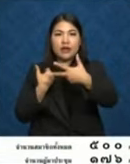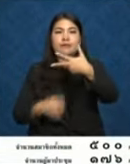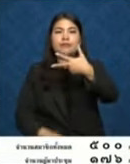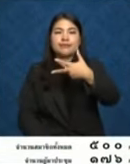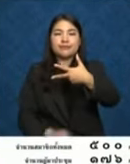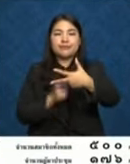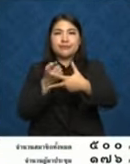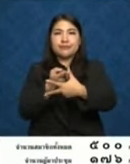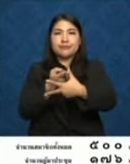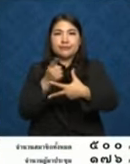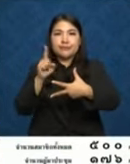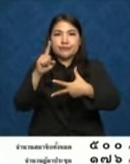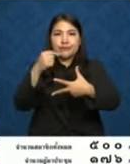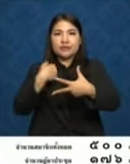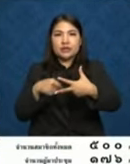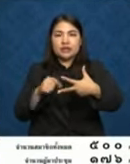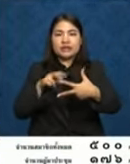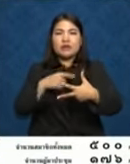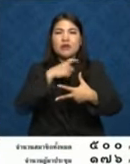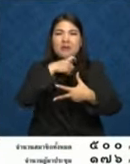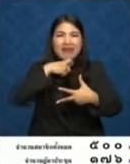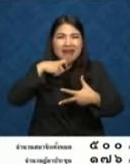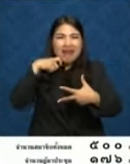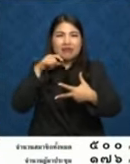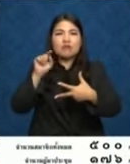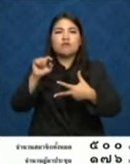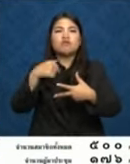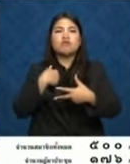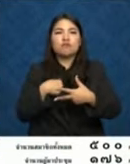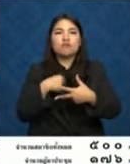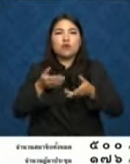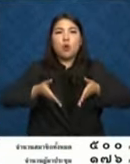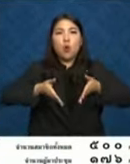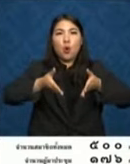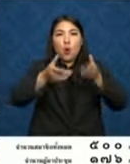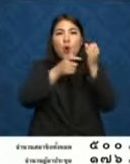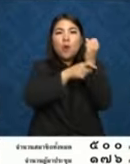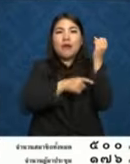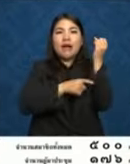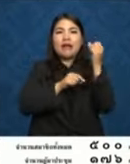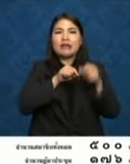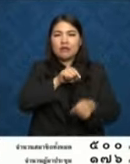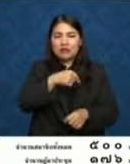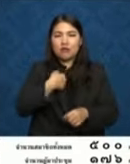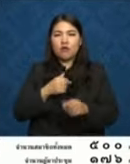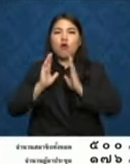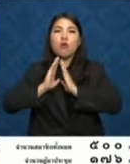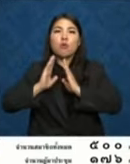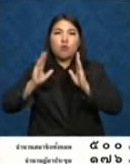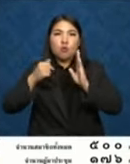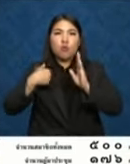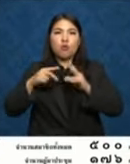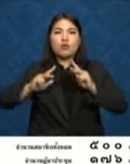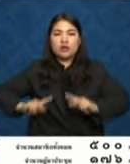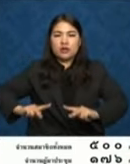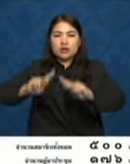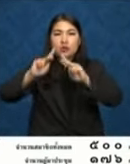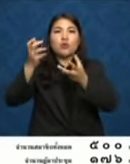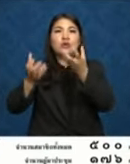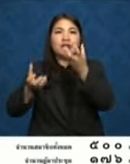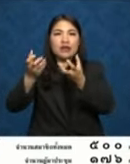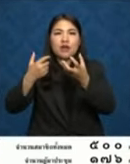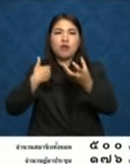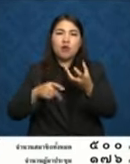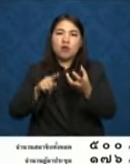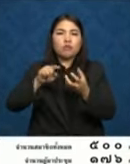ากที่ผมได้หารือปัญหาภัยแล้งที่ตำบลคลองไผ่อำเภอสีคิ้วไปที่3เดือนก่อนก็ต้องขอขอบคุณทางกระทรวงยุติธรรมและกรมชลประทานและ